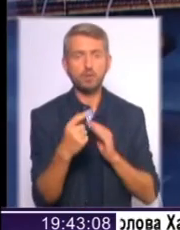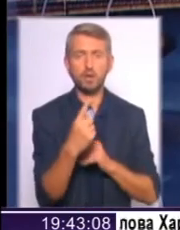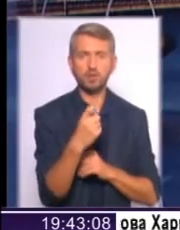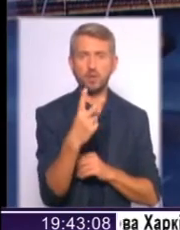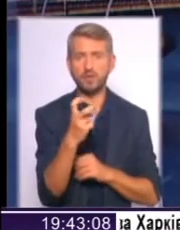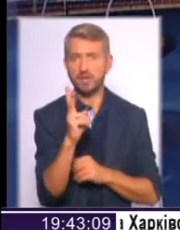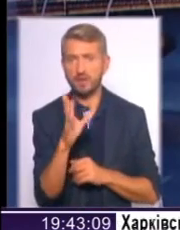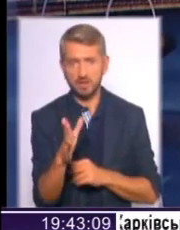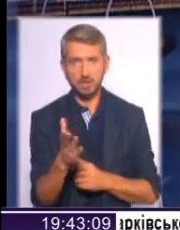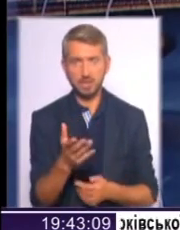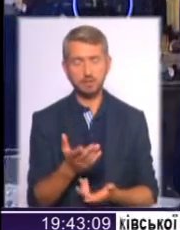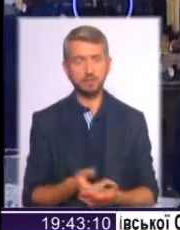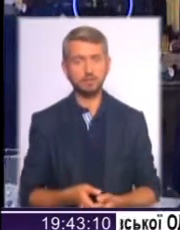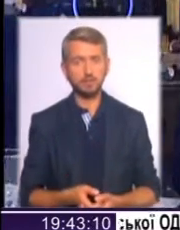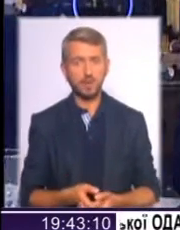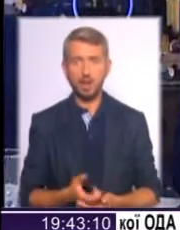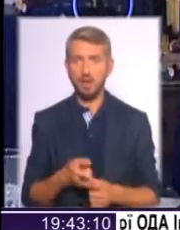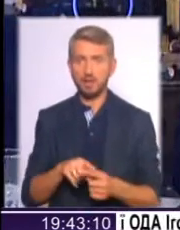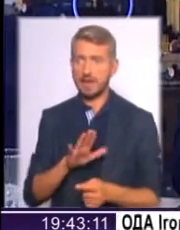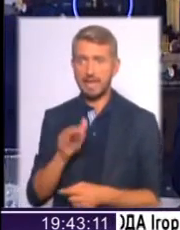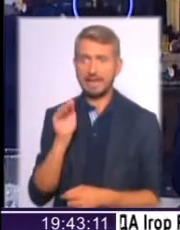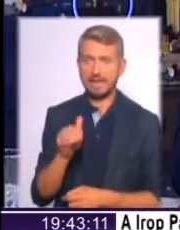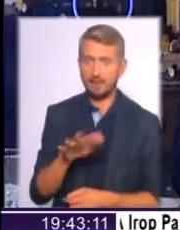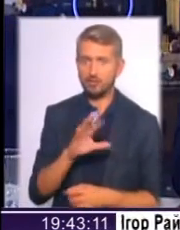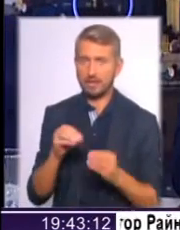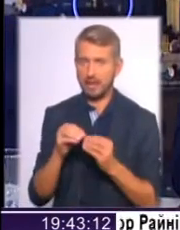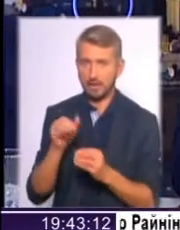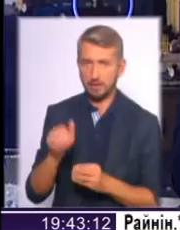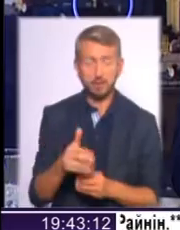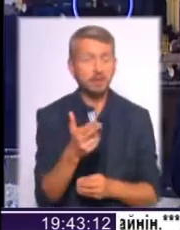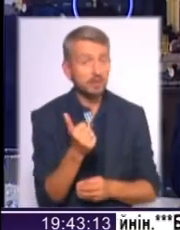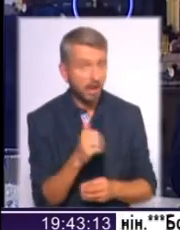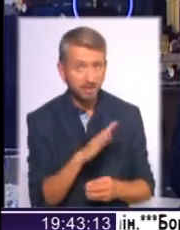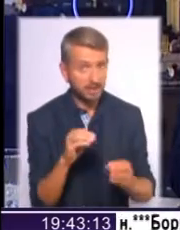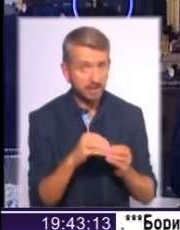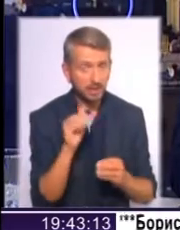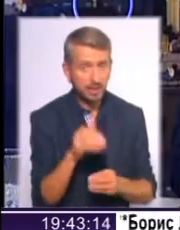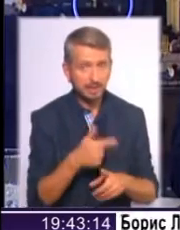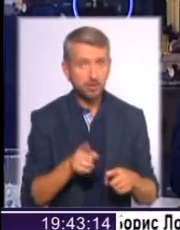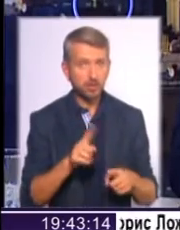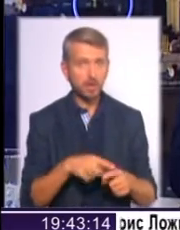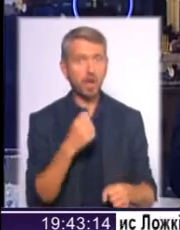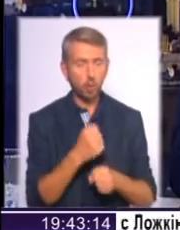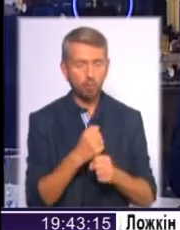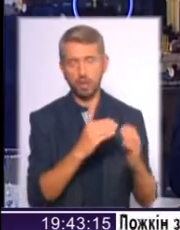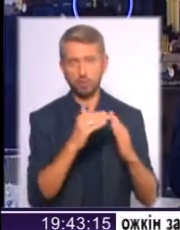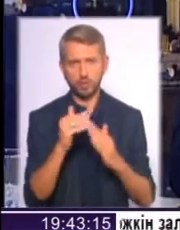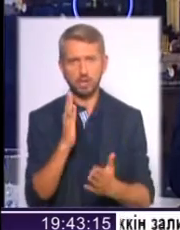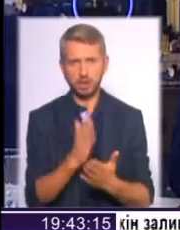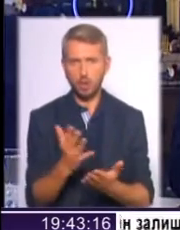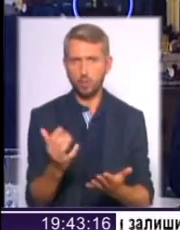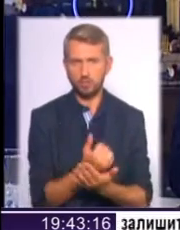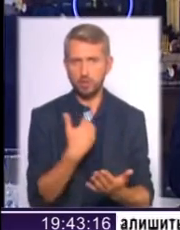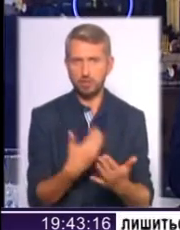Піднапружити, тобто, абсолютно, звісно, так. Це не тисячі, не десятки тисяч, правда? Не десятки тисяч. І це роблять будинки. Є вже успішні